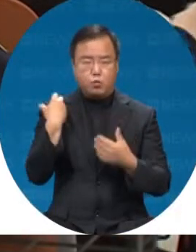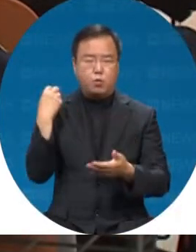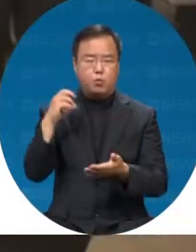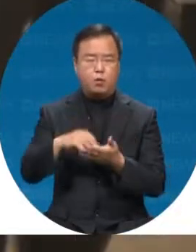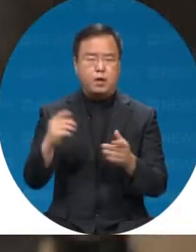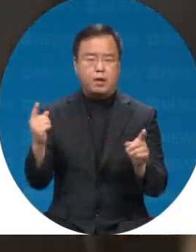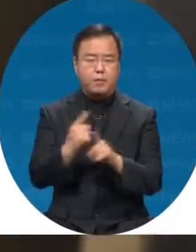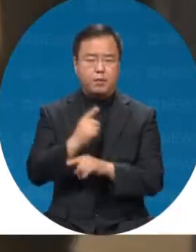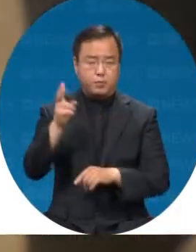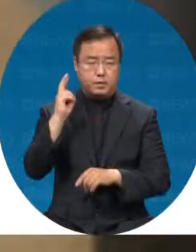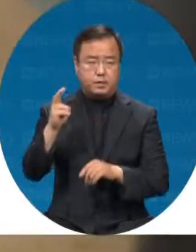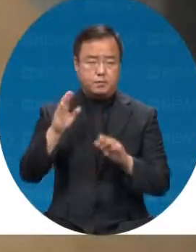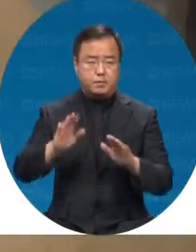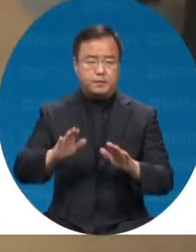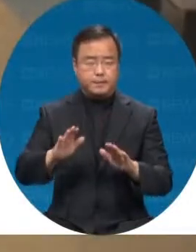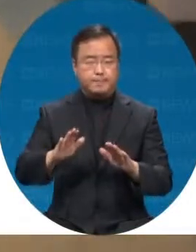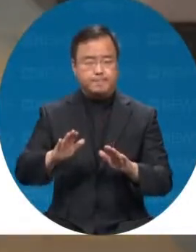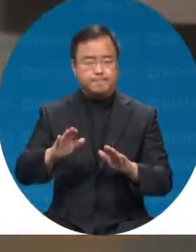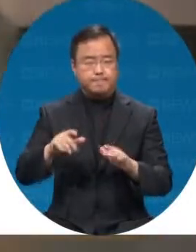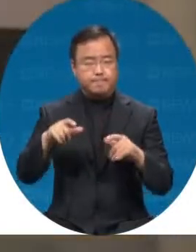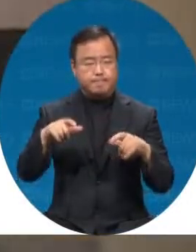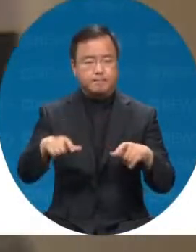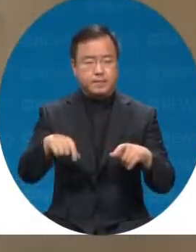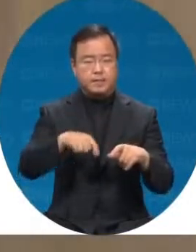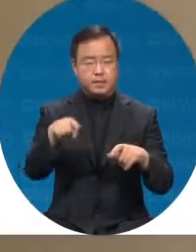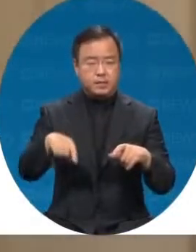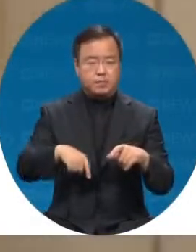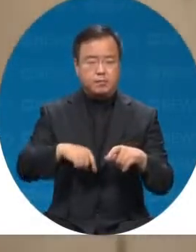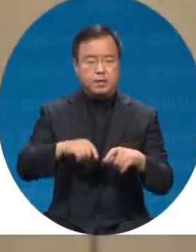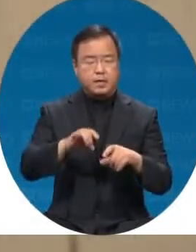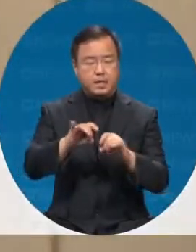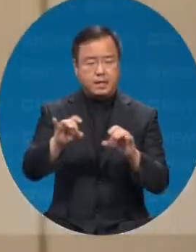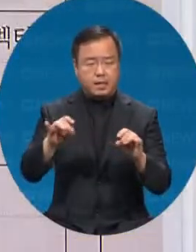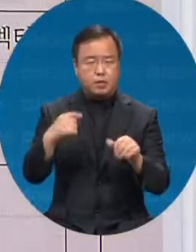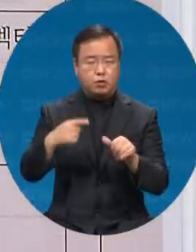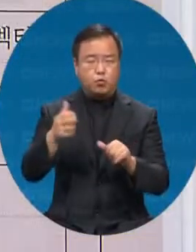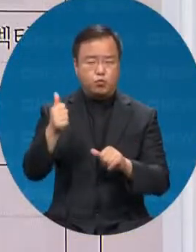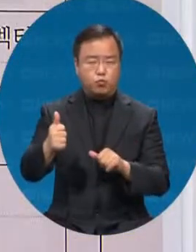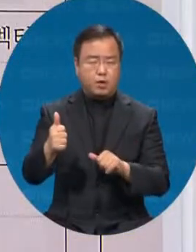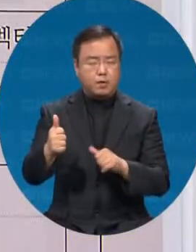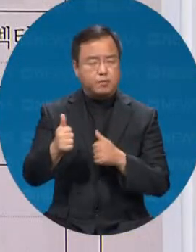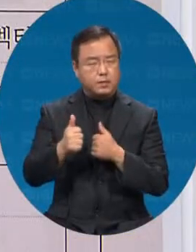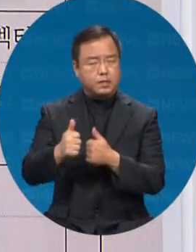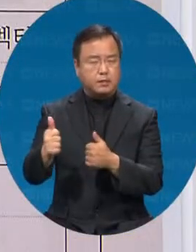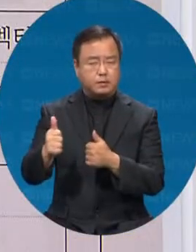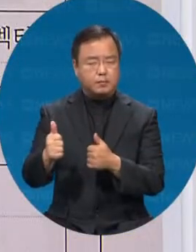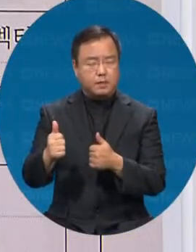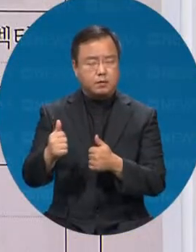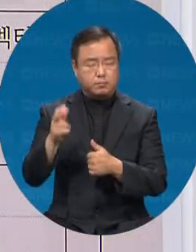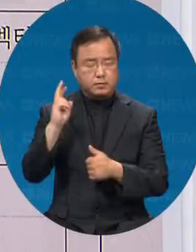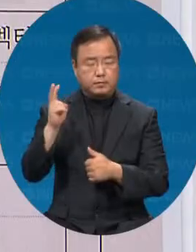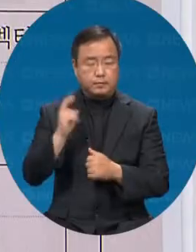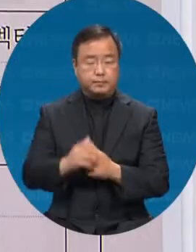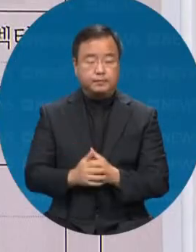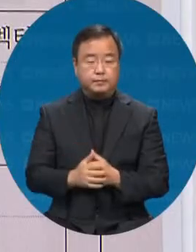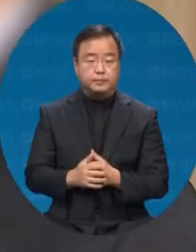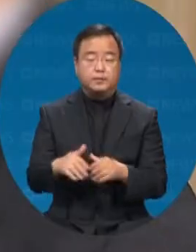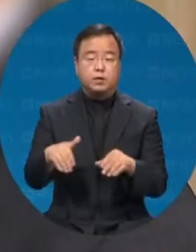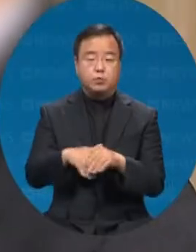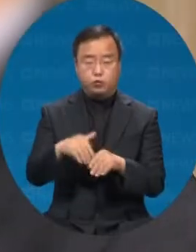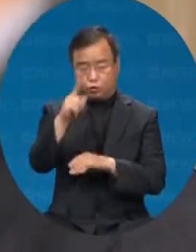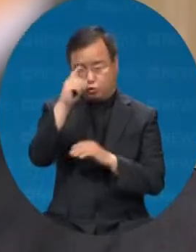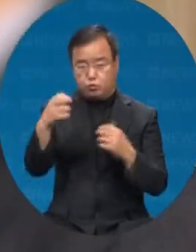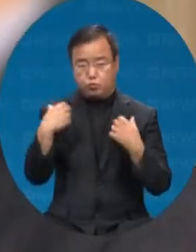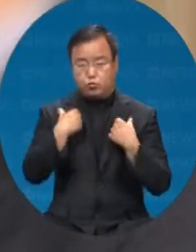기억에 자사고 특목고 운영 5명은 좀 달려있지 않을까 또 문재인 정권 의 핵심 교육정책이 어떤